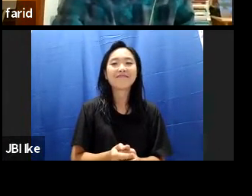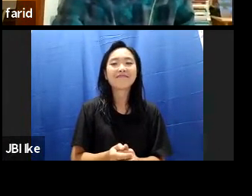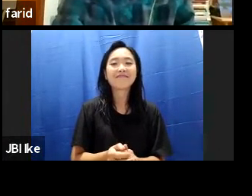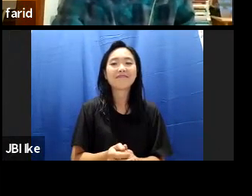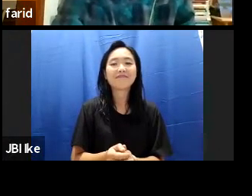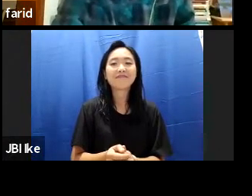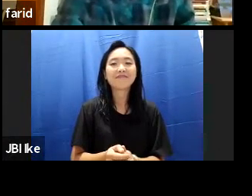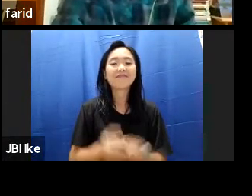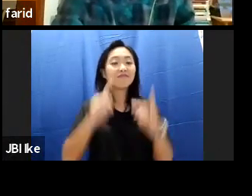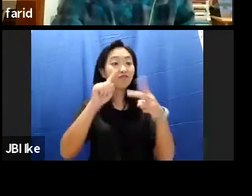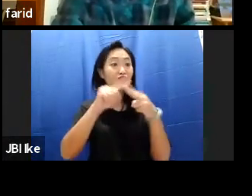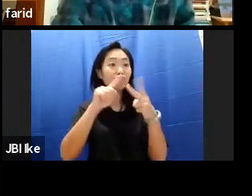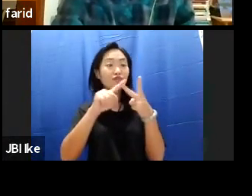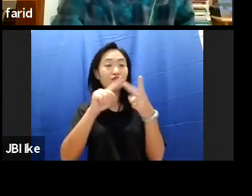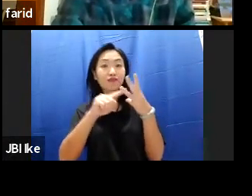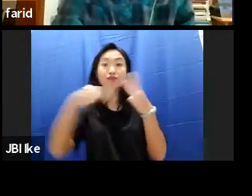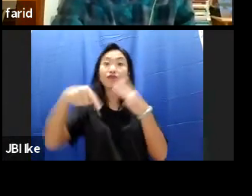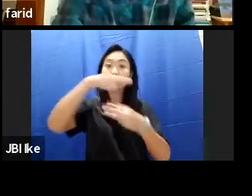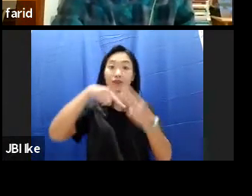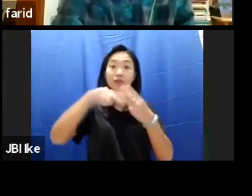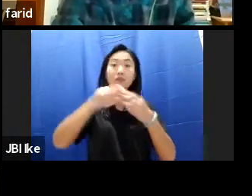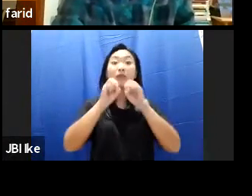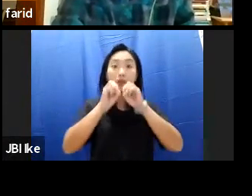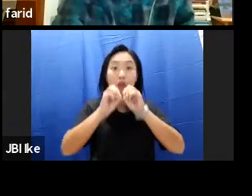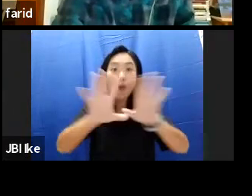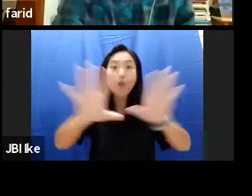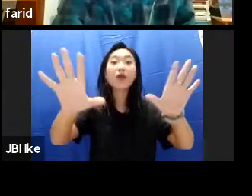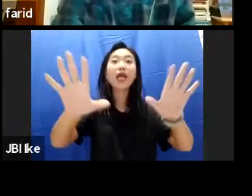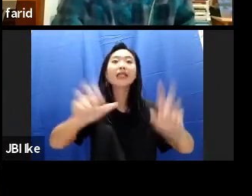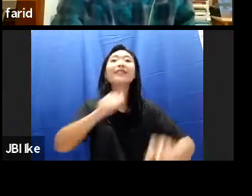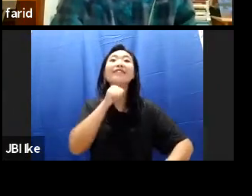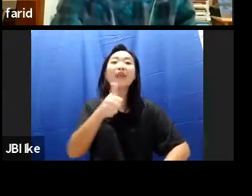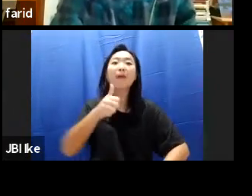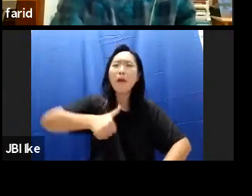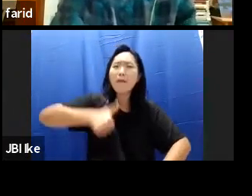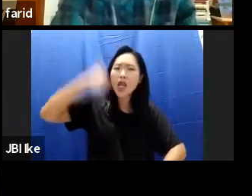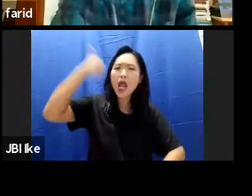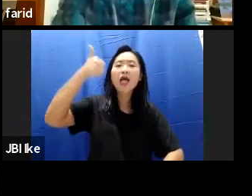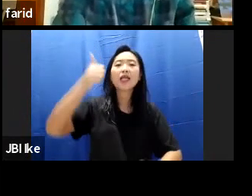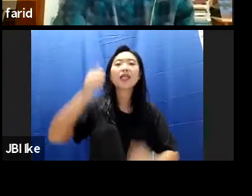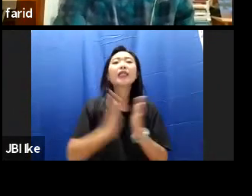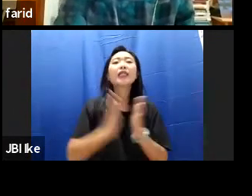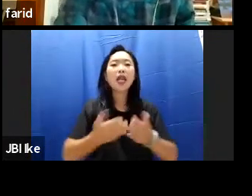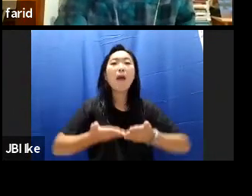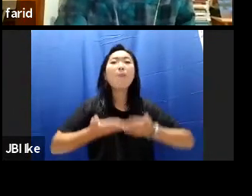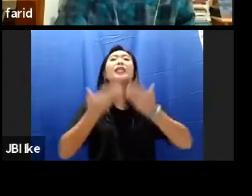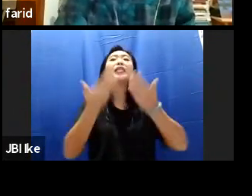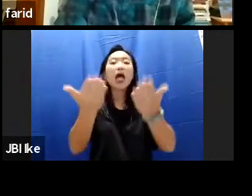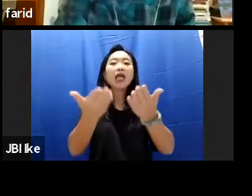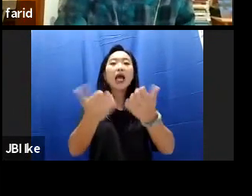akan mengumumkan siapa pemenangnya. Dan akan ada penyerahan hadiah